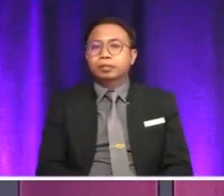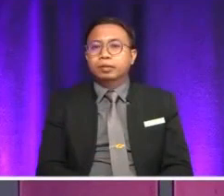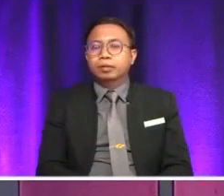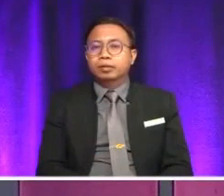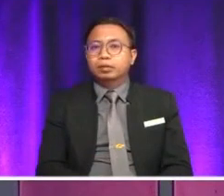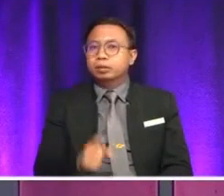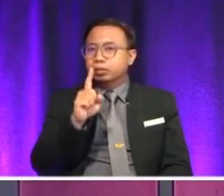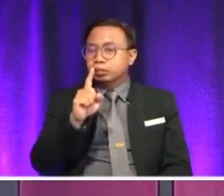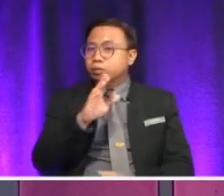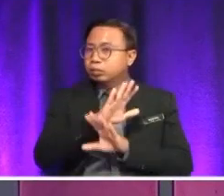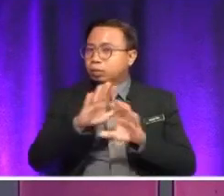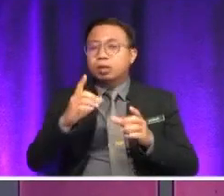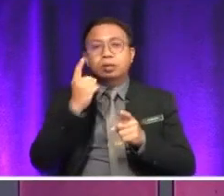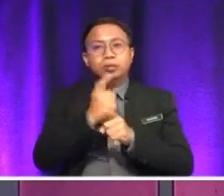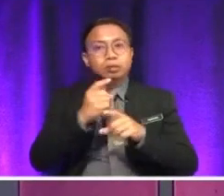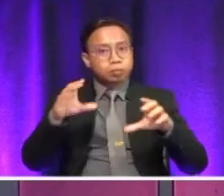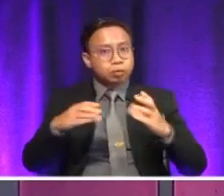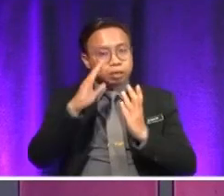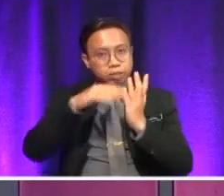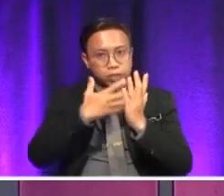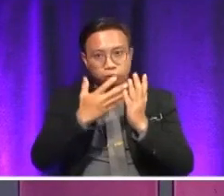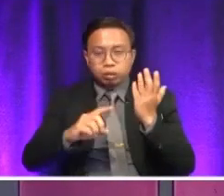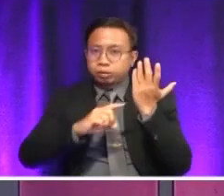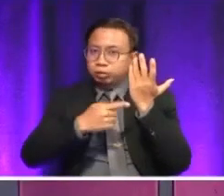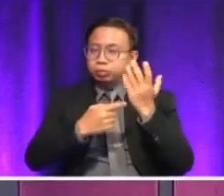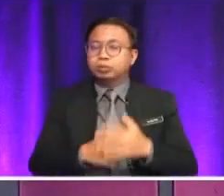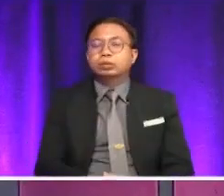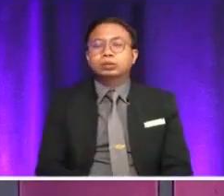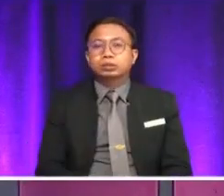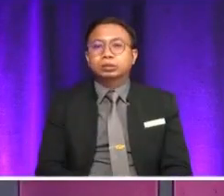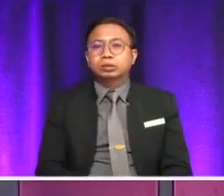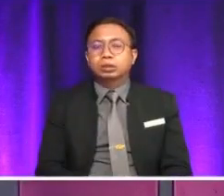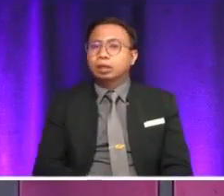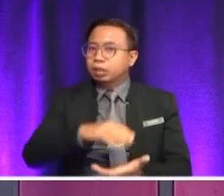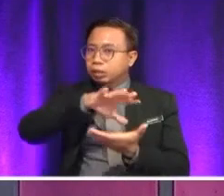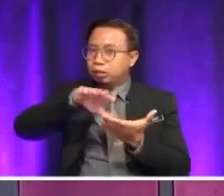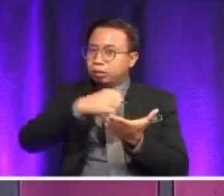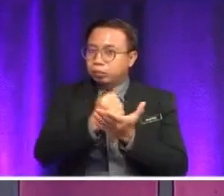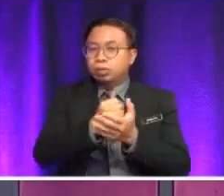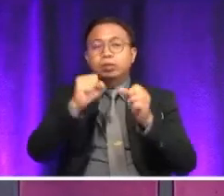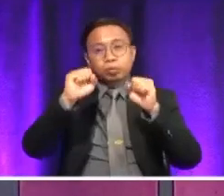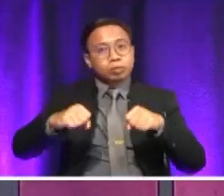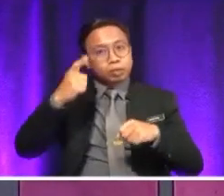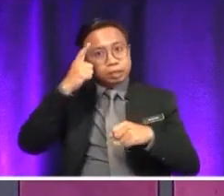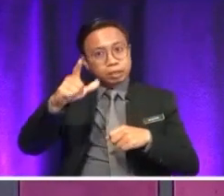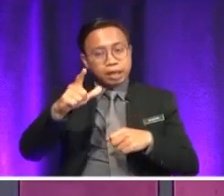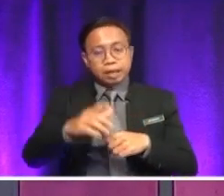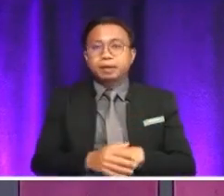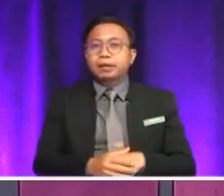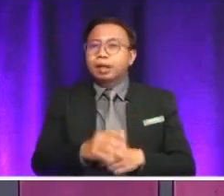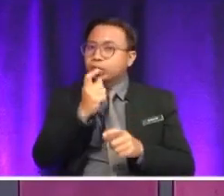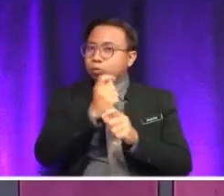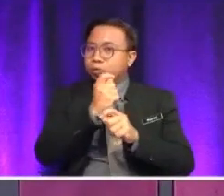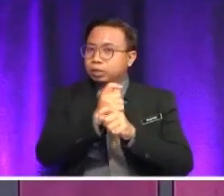ni tak betul kan sebagainya, dia buat jadual semula. Okey, perjadual semula supaya semua dapat lihat okey ini adalah